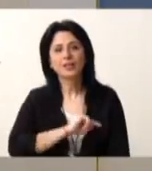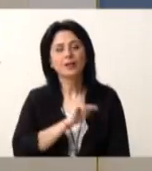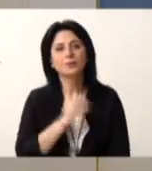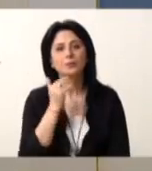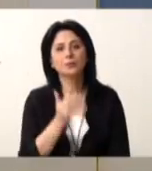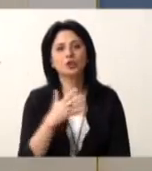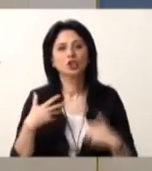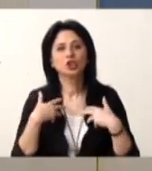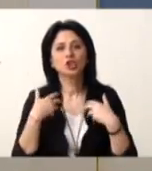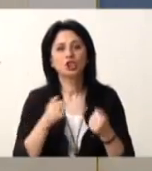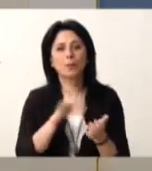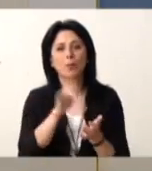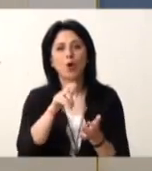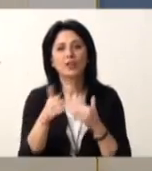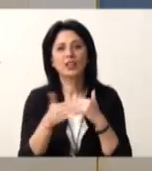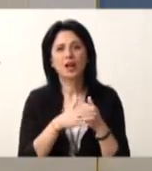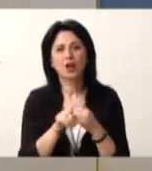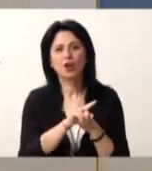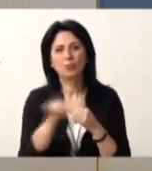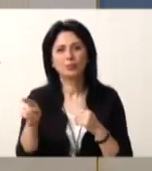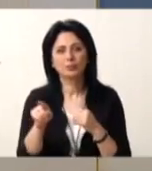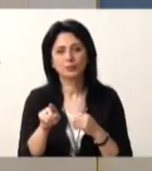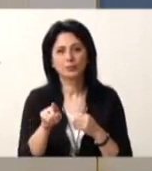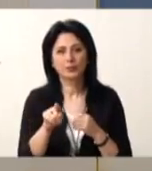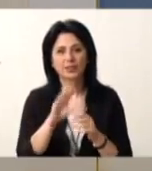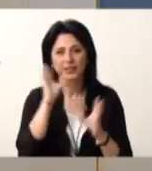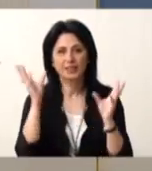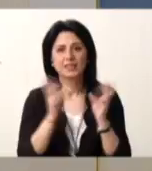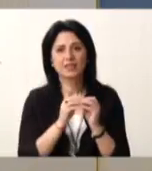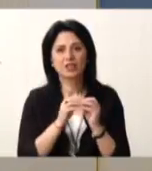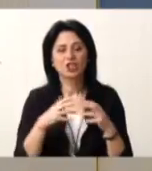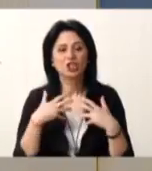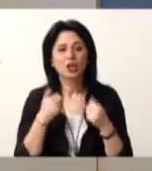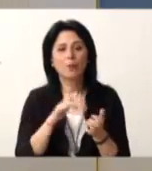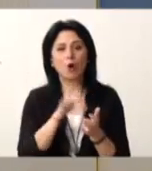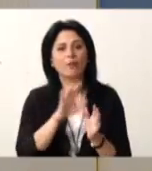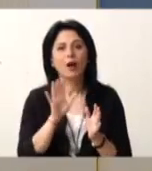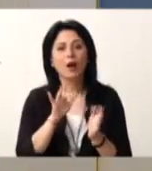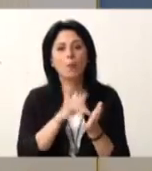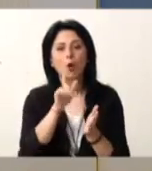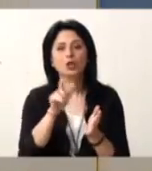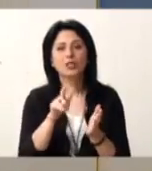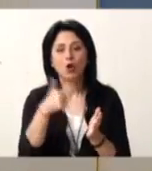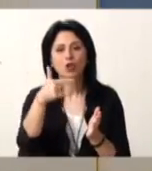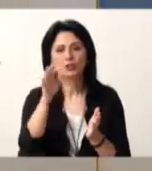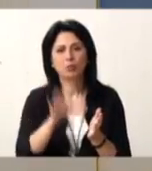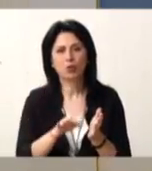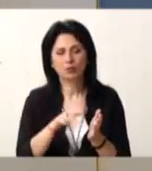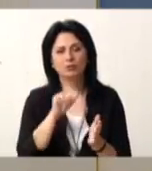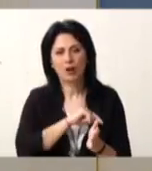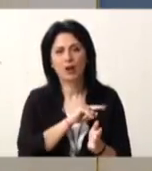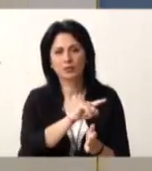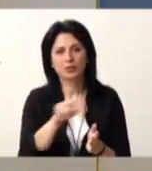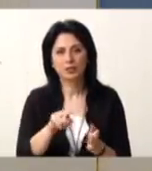ახასიათებს ჯანმრთელი მოსახლეობის დაახლოებით, საერთოდ ჯანმრთელი მოსახლეობისგან მოსახლეობის 20%